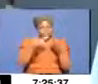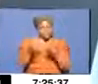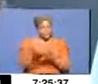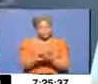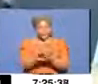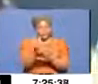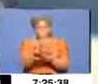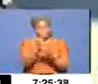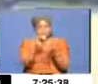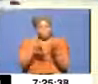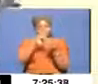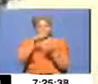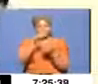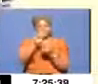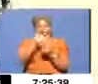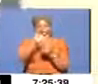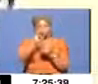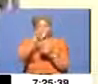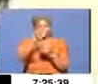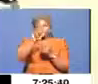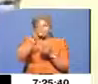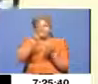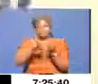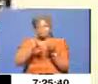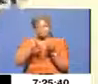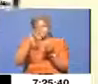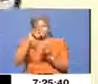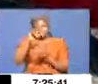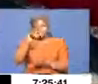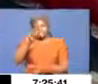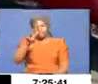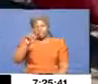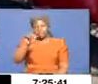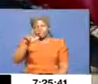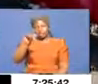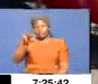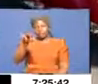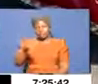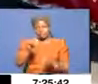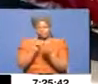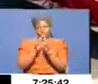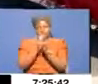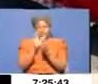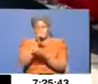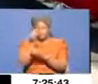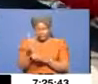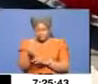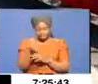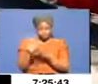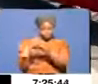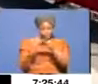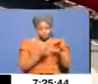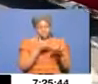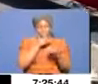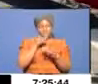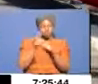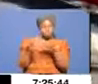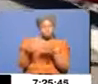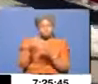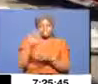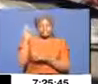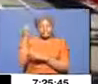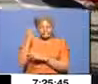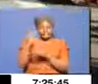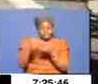za marathon za Frankfurt, Valerie Ayabey, miongoni mwa wengine. Kwa upande wa wanaume, Mkenya Evans Chebet atashindania taji la mbio